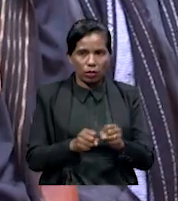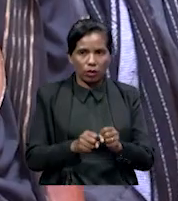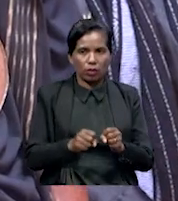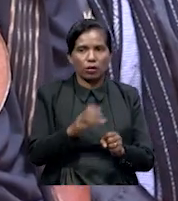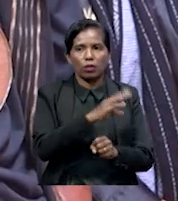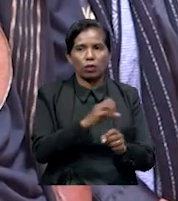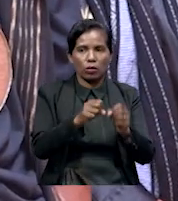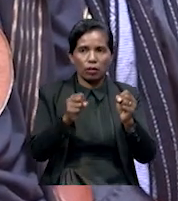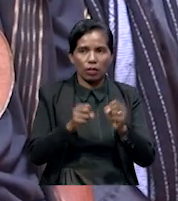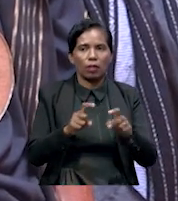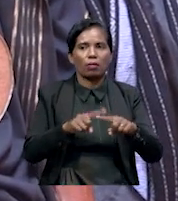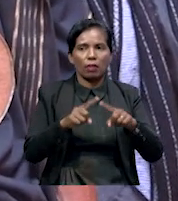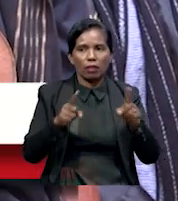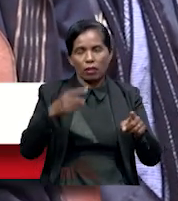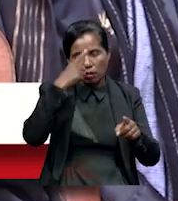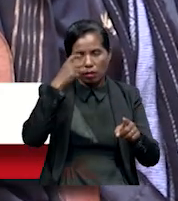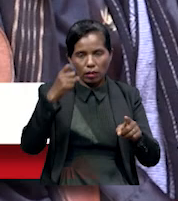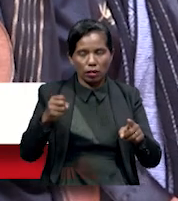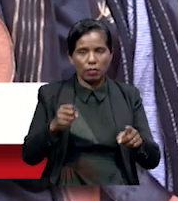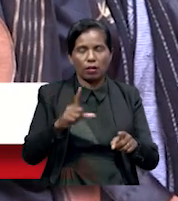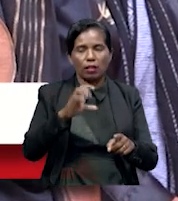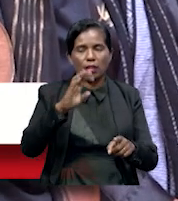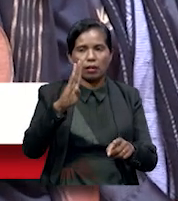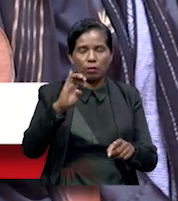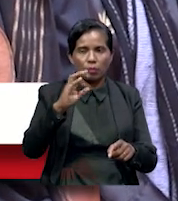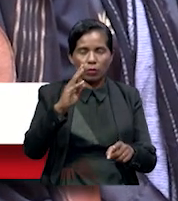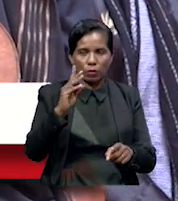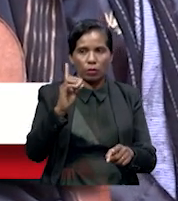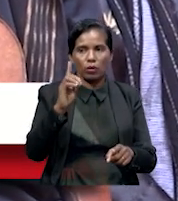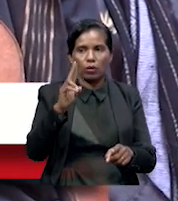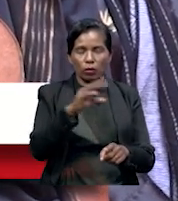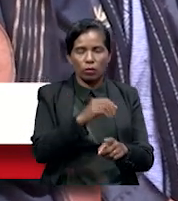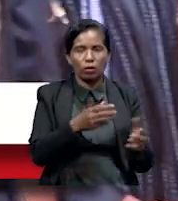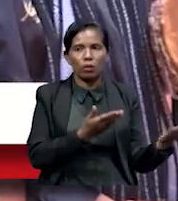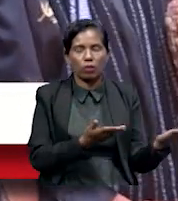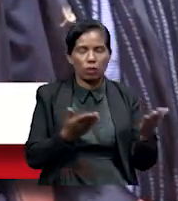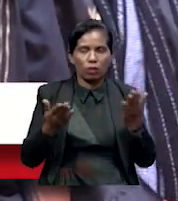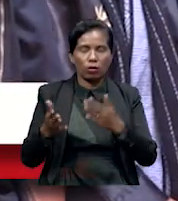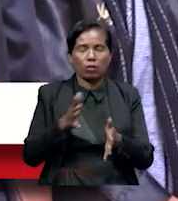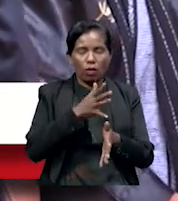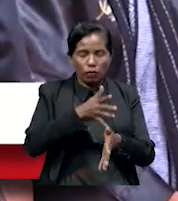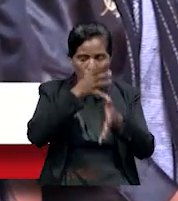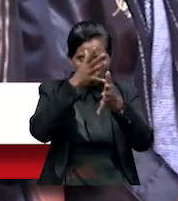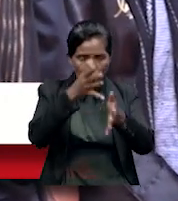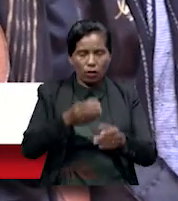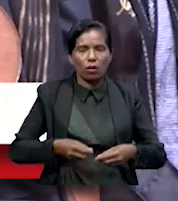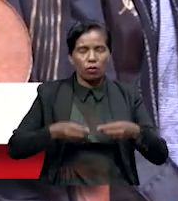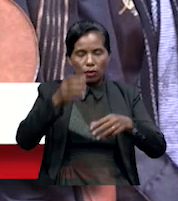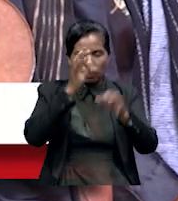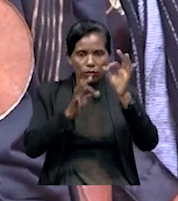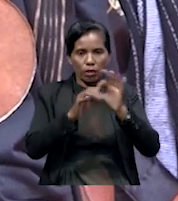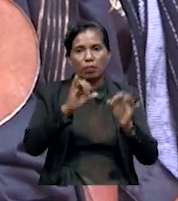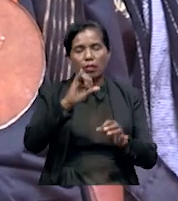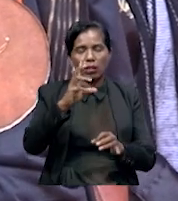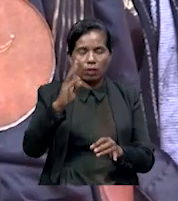terasu mai be tambah razang lei budu nebe lori nanis kedas abong dasibili fofiar ba libudu maka